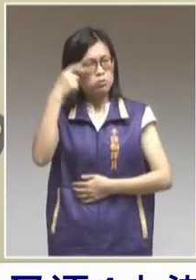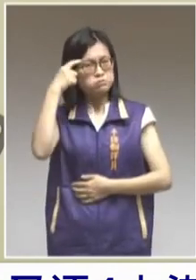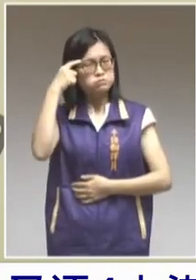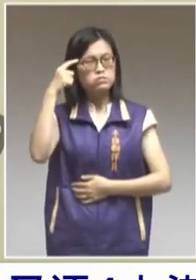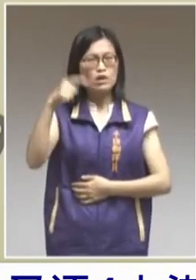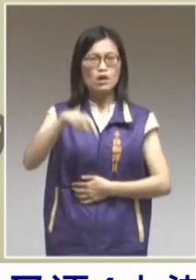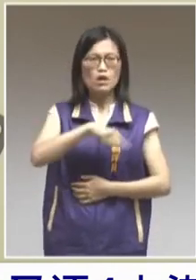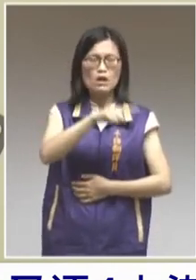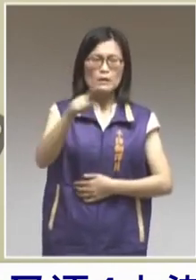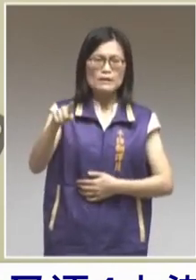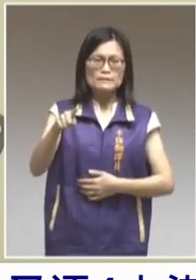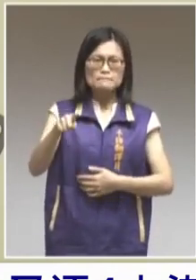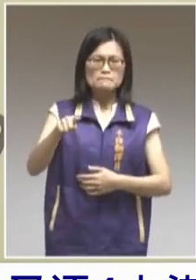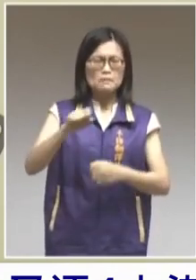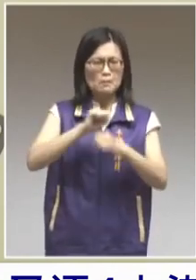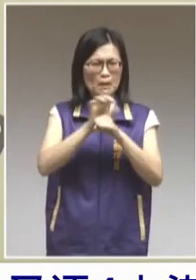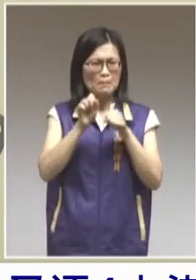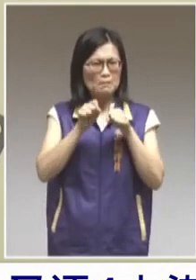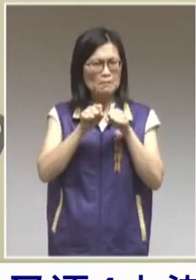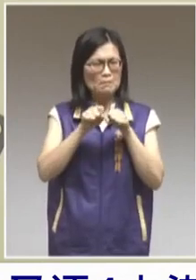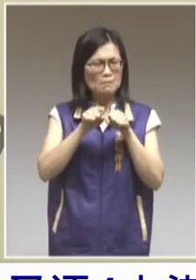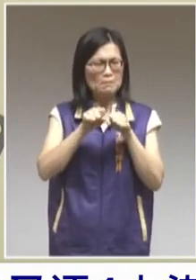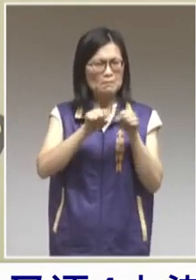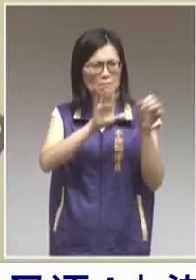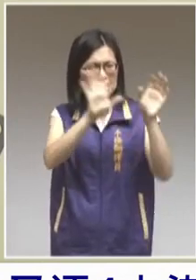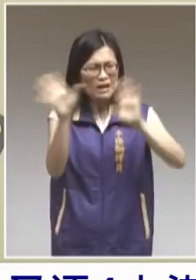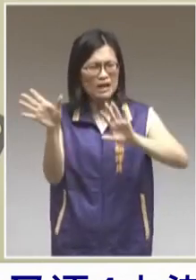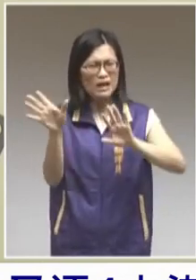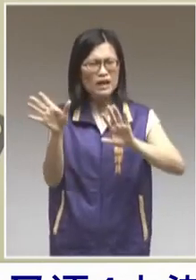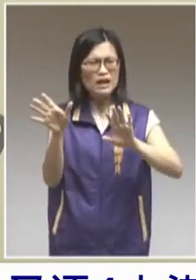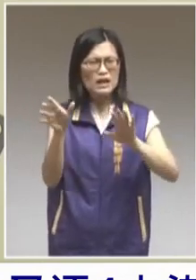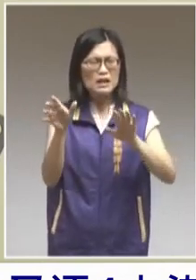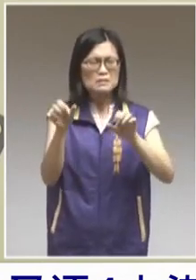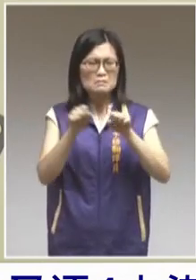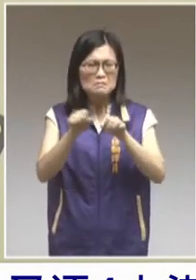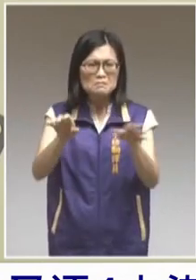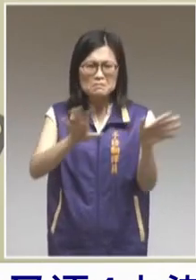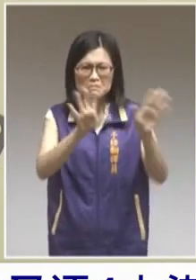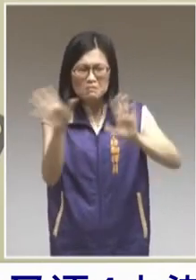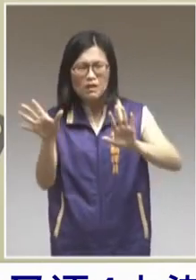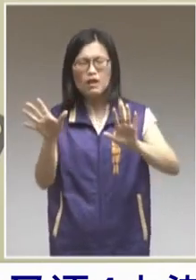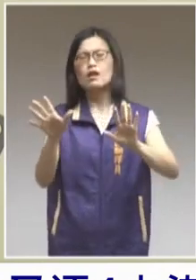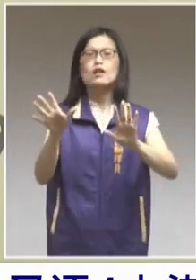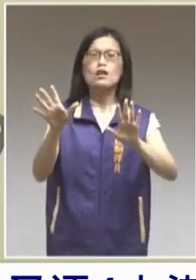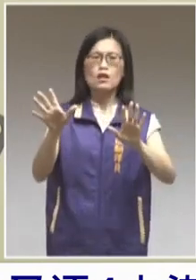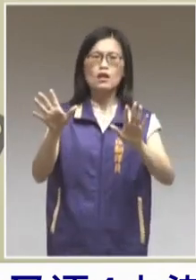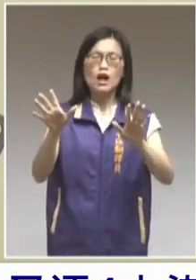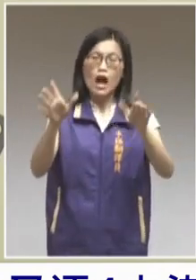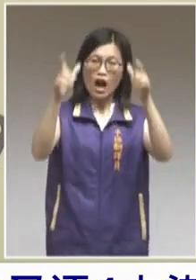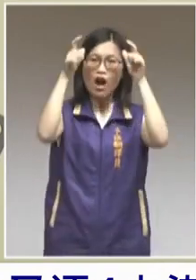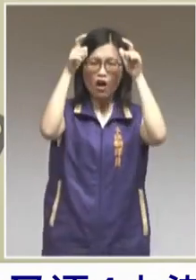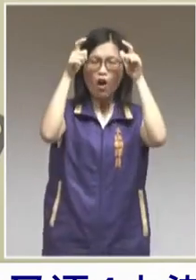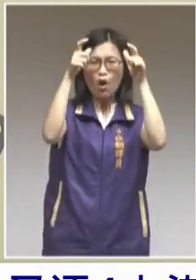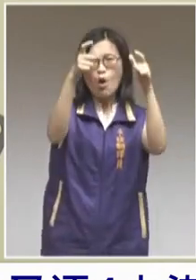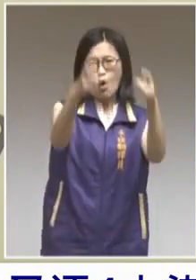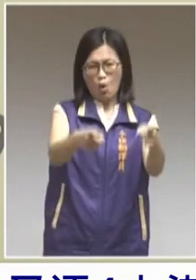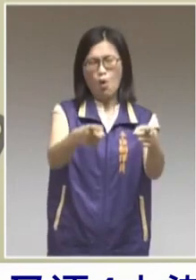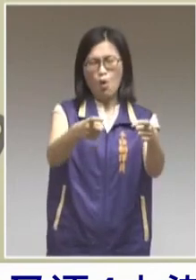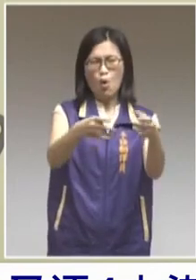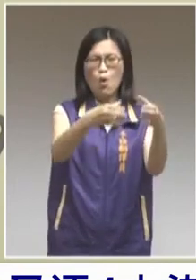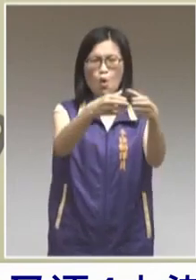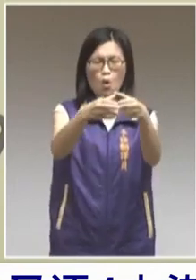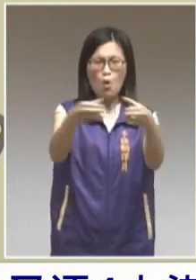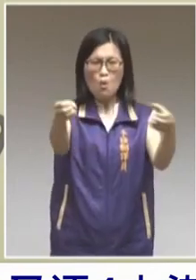疫情总体来看还是在说在这个原来的高雄港的群聚感